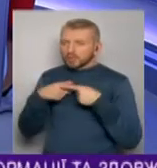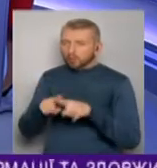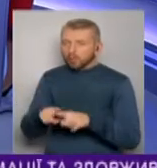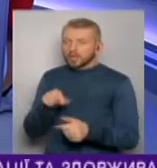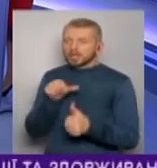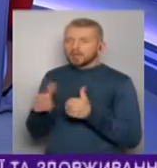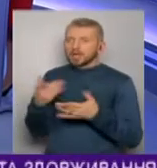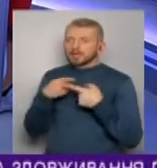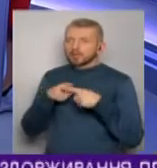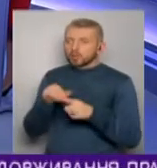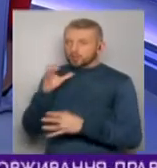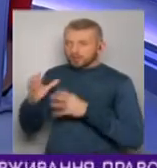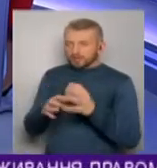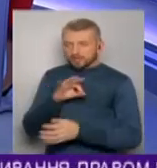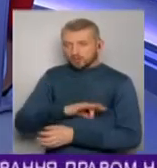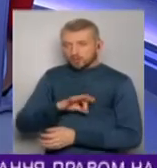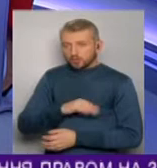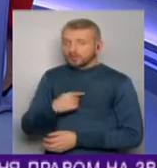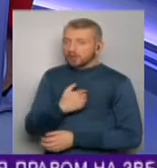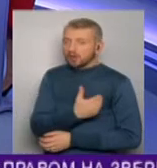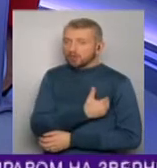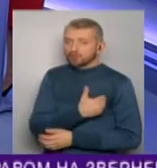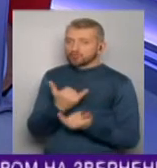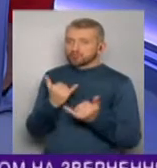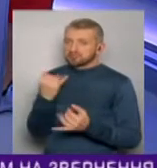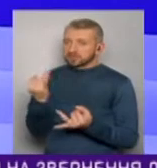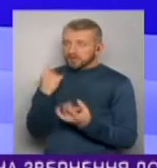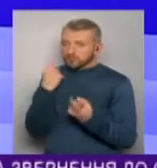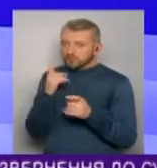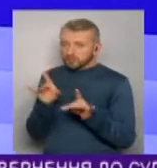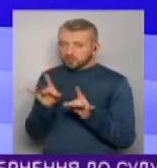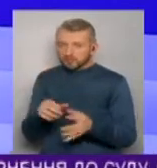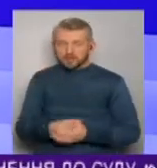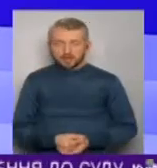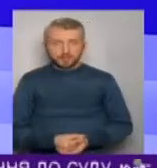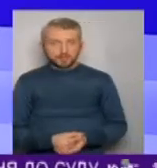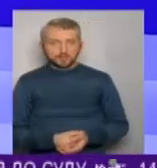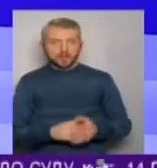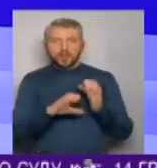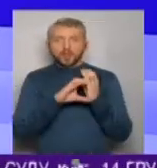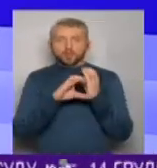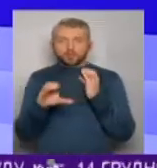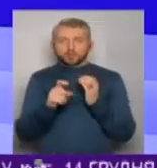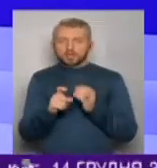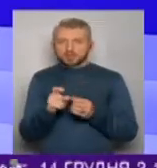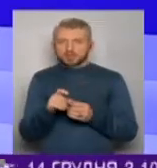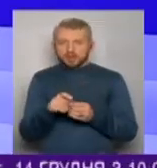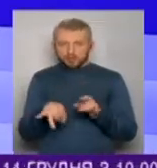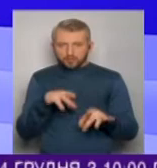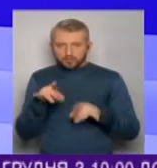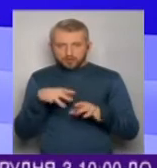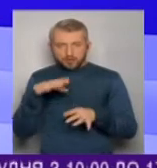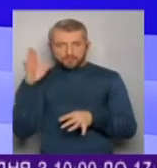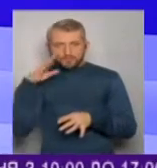які технології у світі використовують, я б хотіла зараз цікаву інформацію навести. Труби з укропом замість солі, гравій